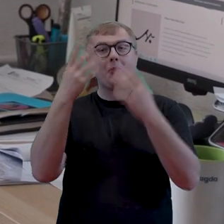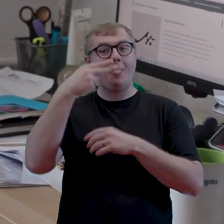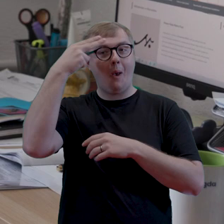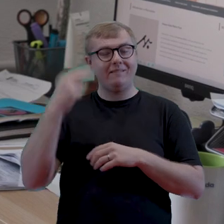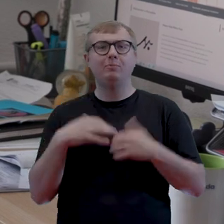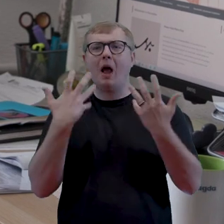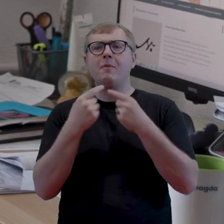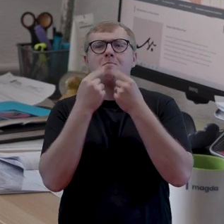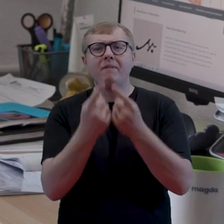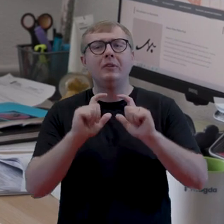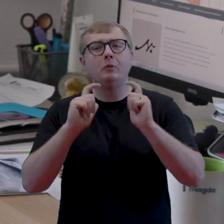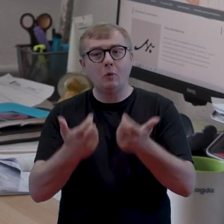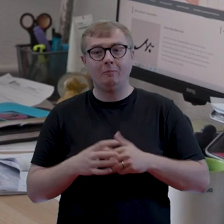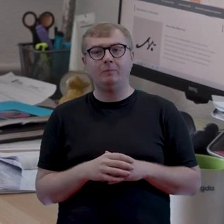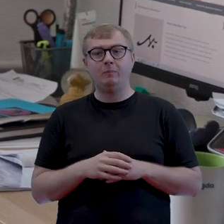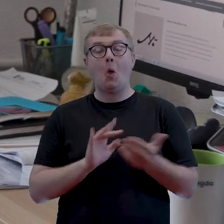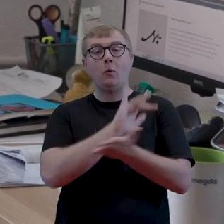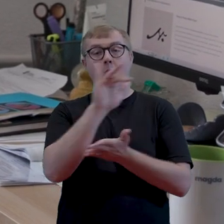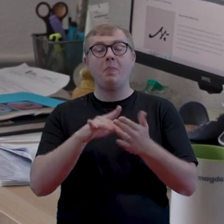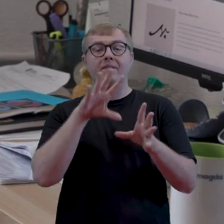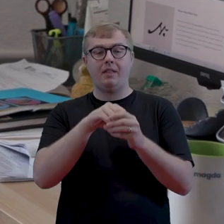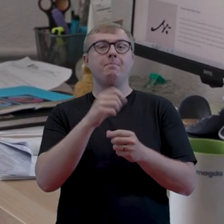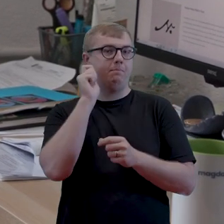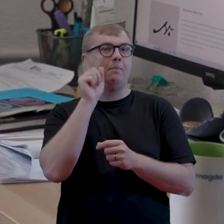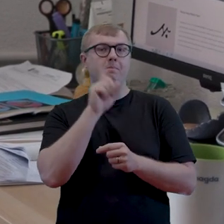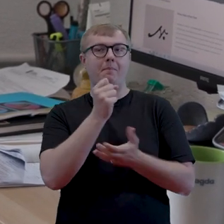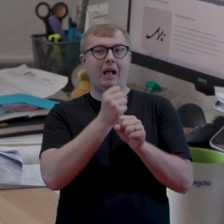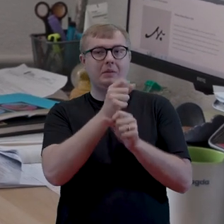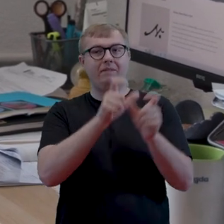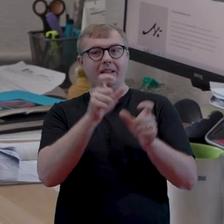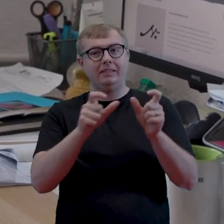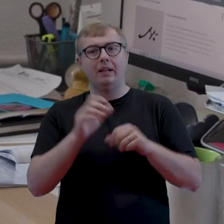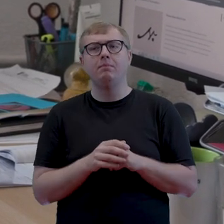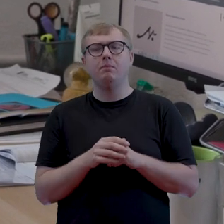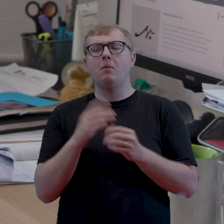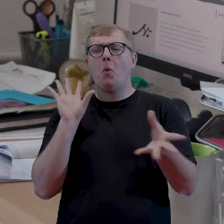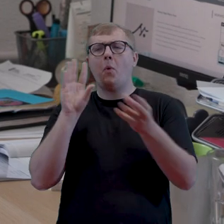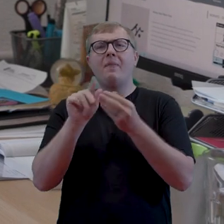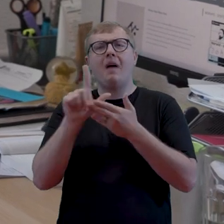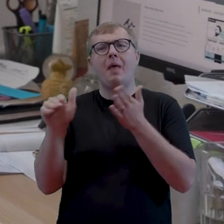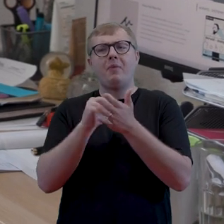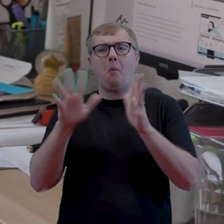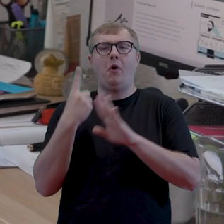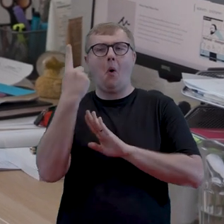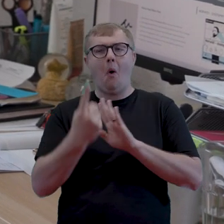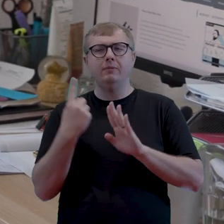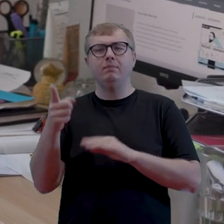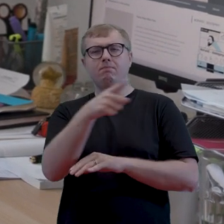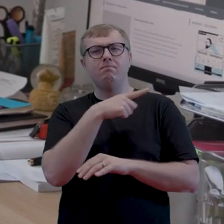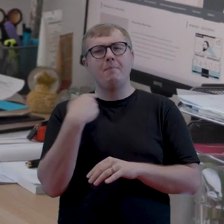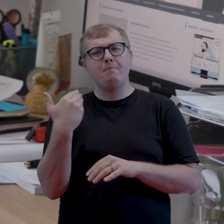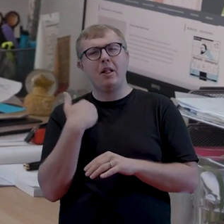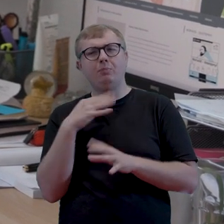Kultury Norwida i chciałam wam powiedzieć, że ośrodek, czyli pracownicy i pracowniczki, przez ostatnie 12 miesięcy